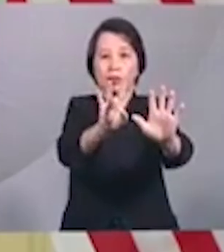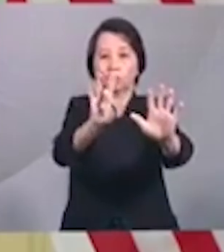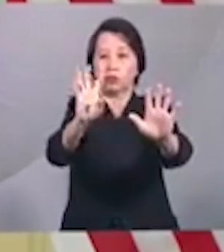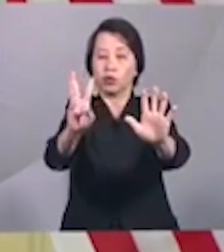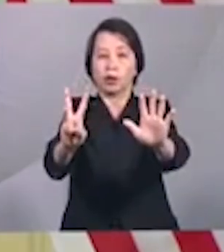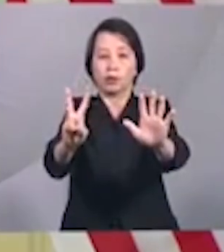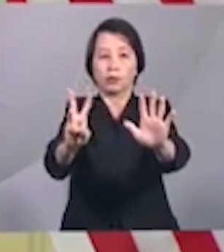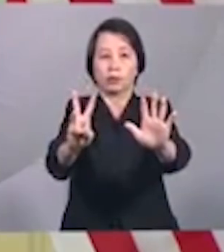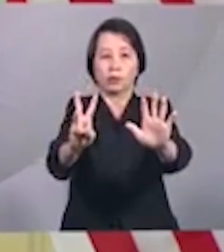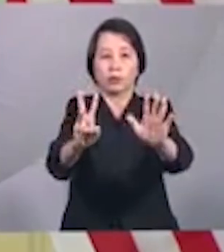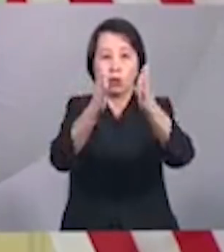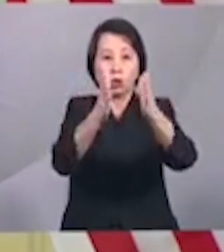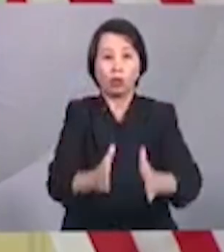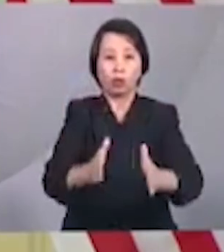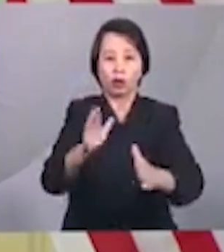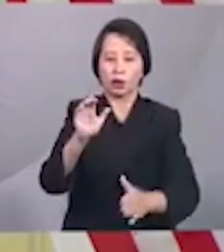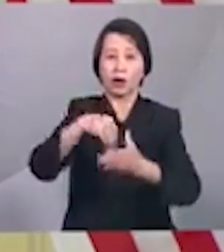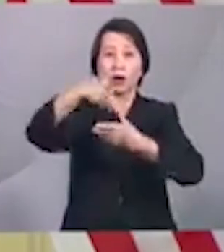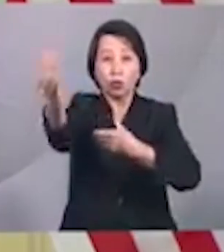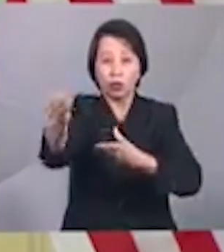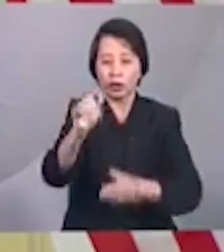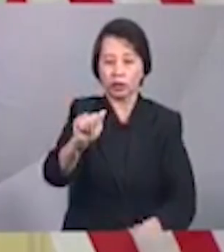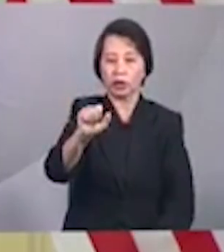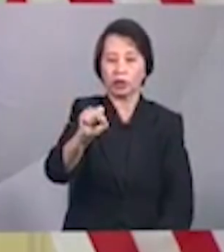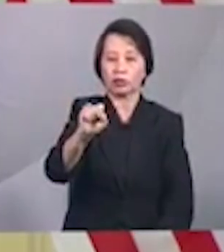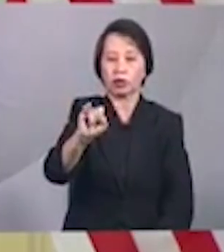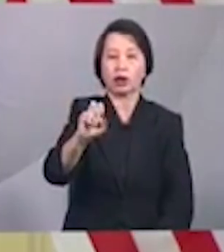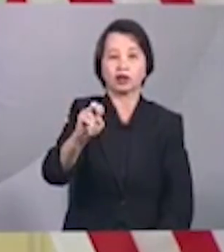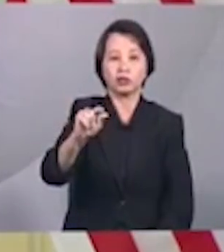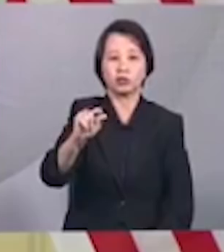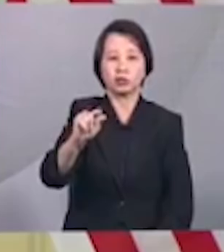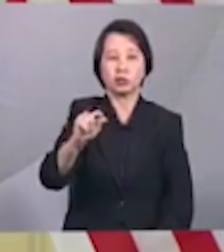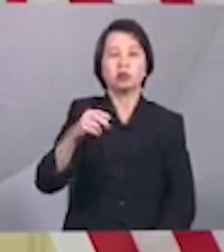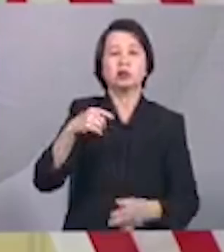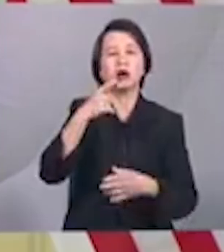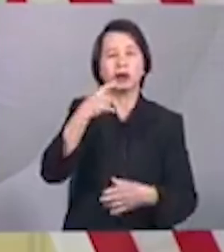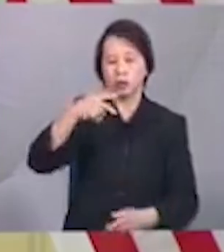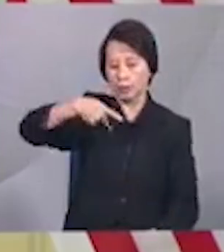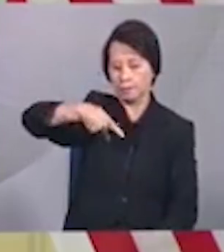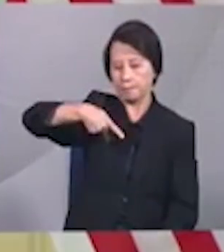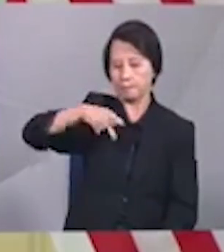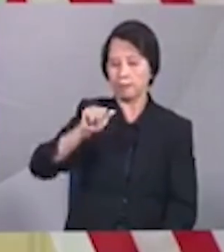586 warga asing, bukan warga asing, parti, terhadap parti di